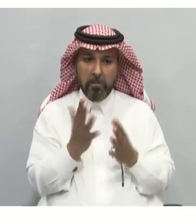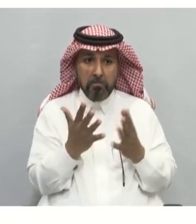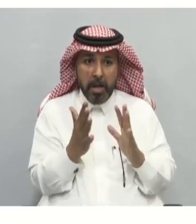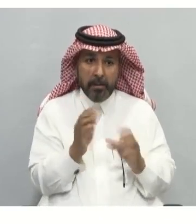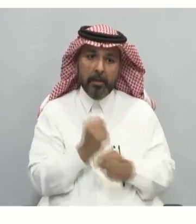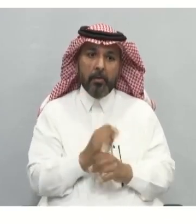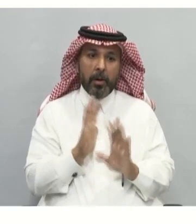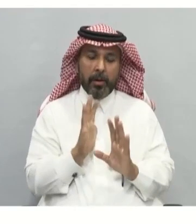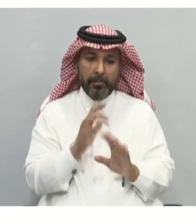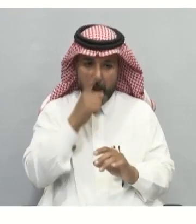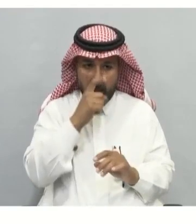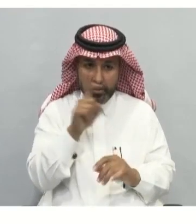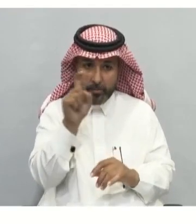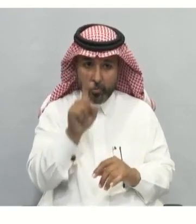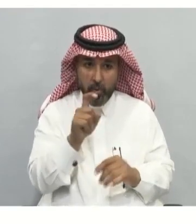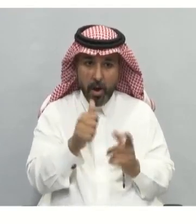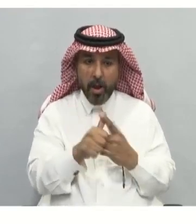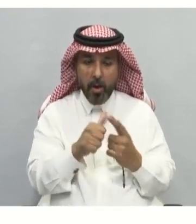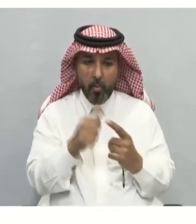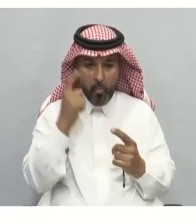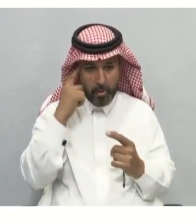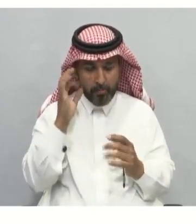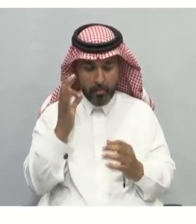الانسان وقد سبق بيان